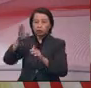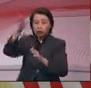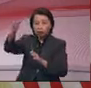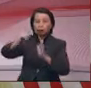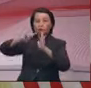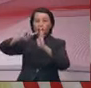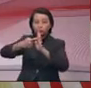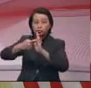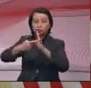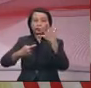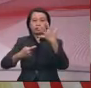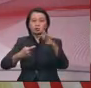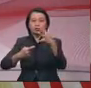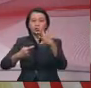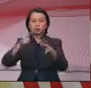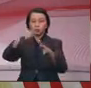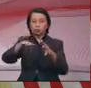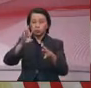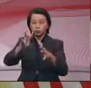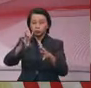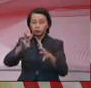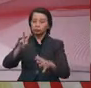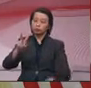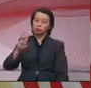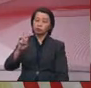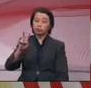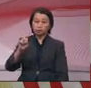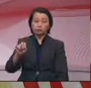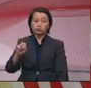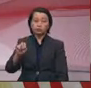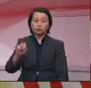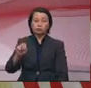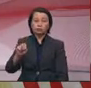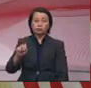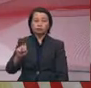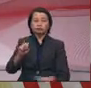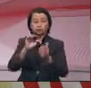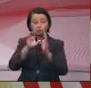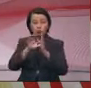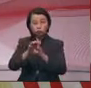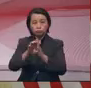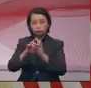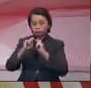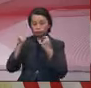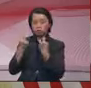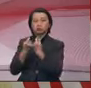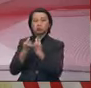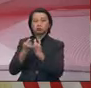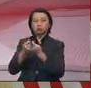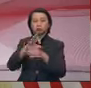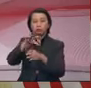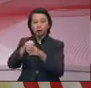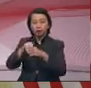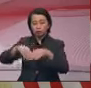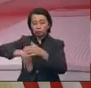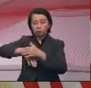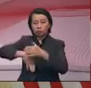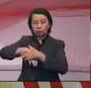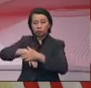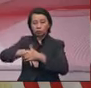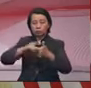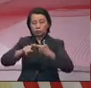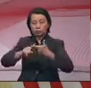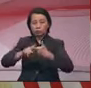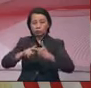bermula 15 Julai 2020, iaitu sukan berpasukan termasuk bola sepak, ragbi,